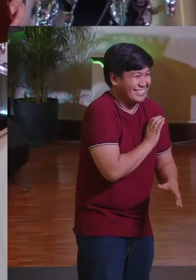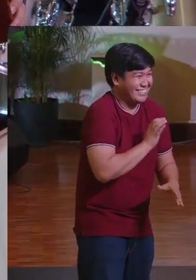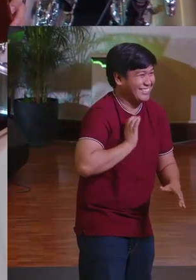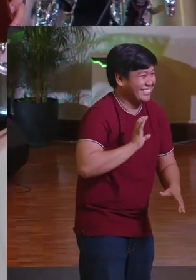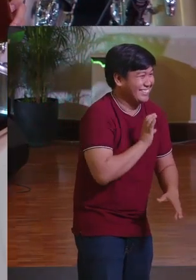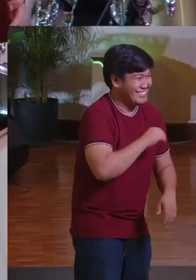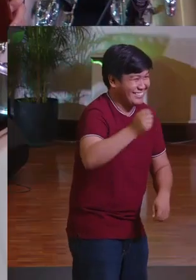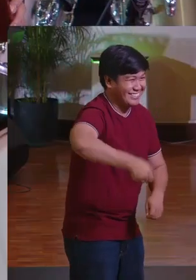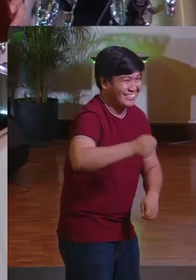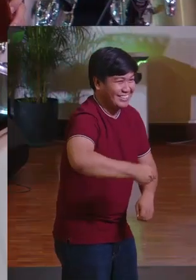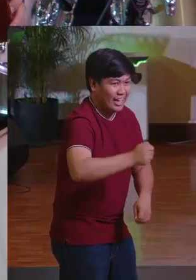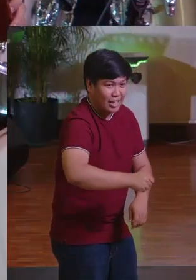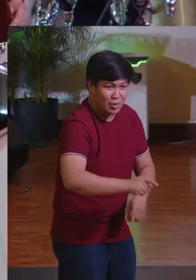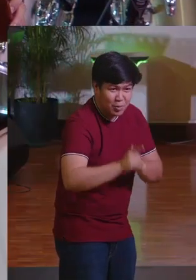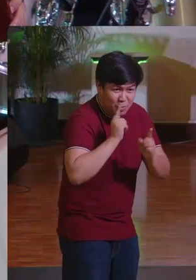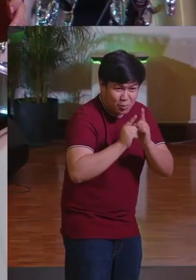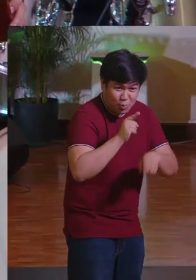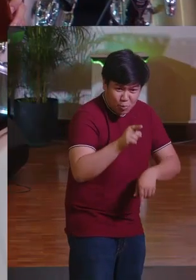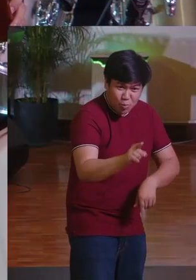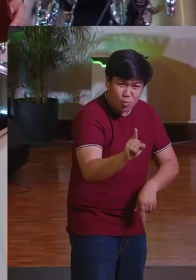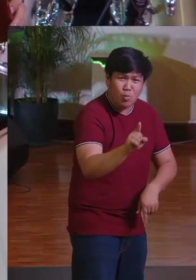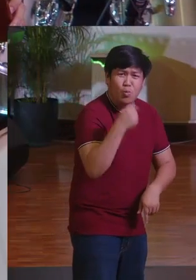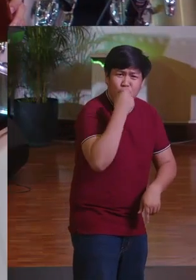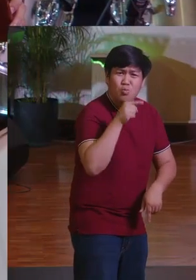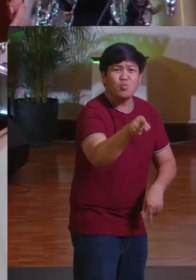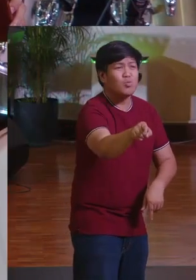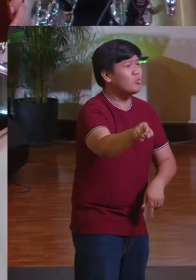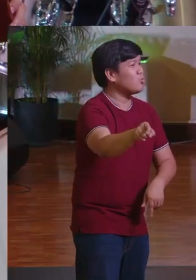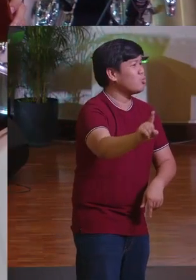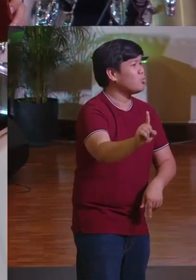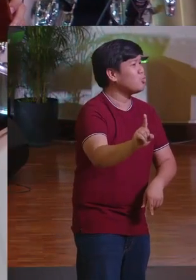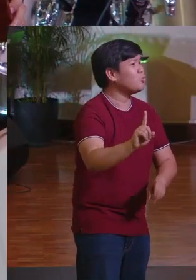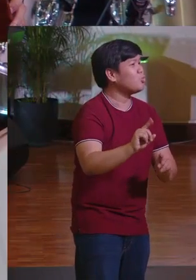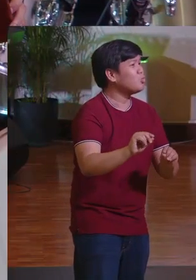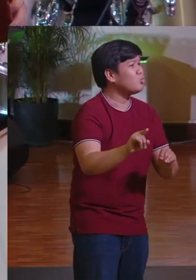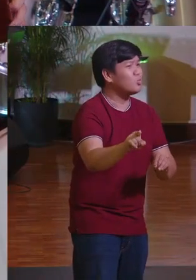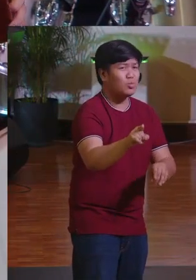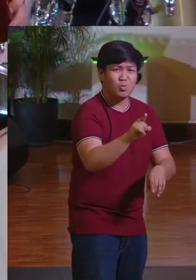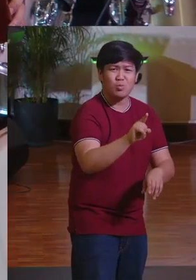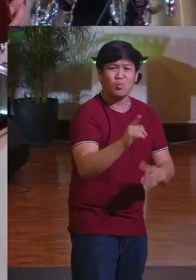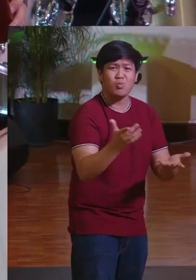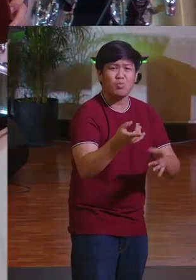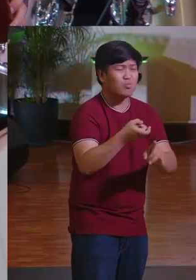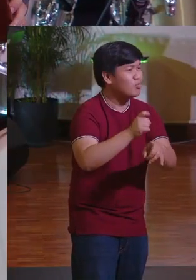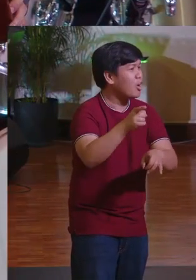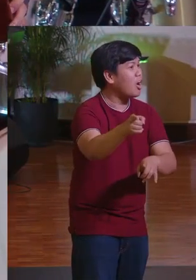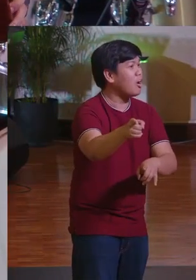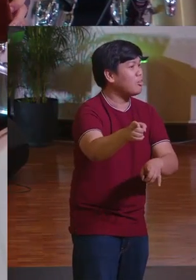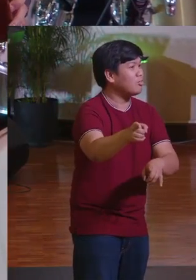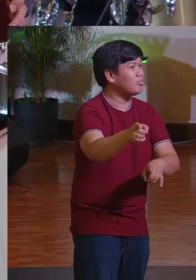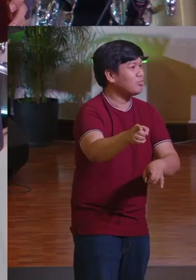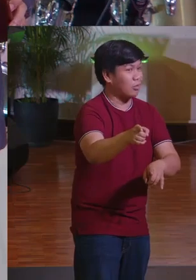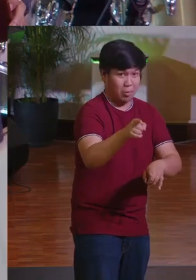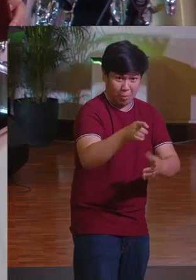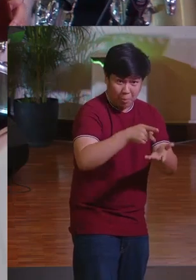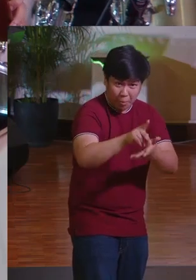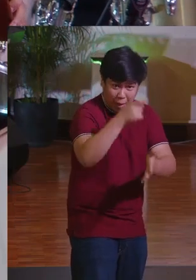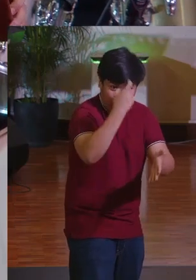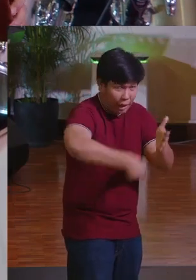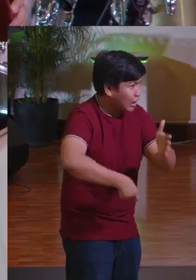Parang ini-interrogate siya Sino ka ba? Anong trabaho mo? Saan ka nang galing? Ang bayan ka ba nang